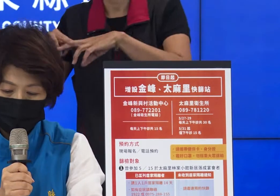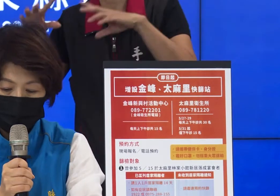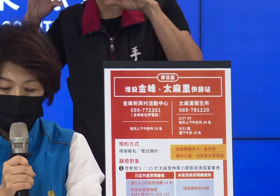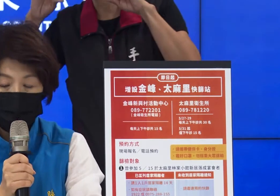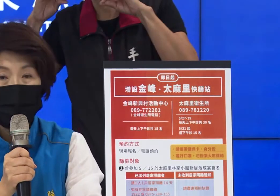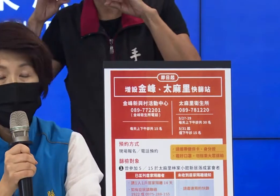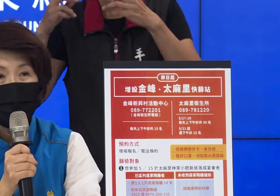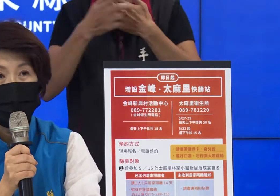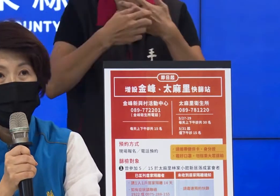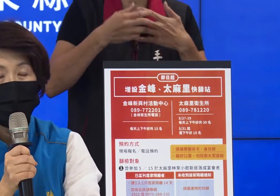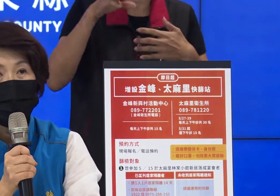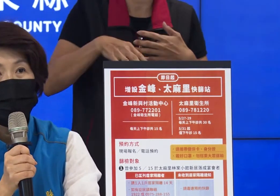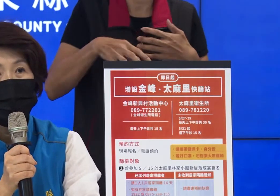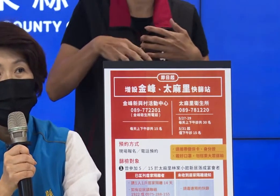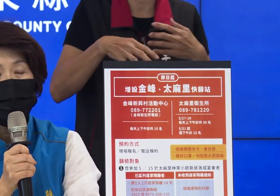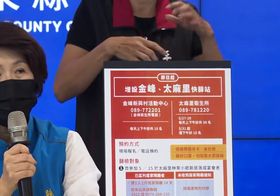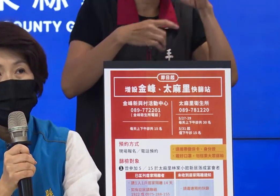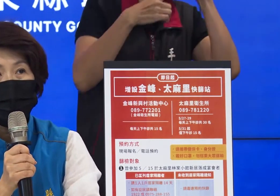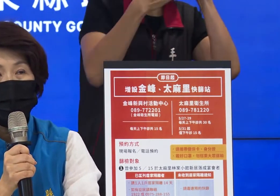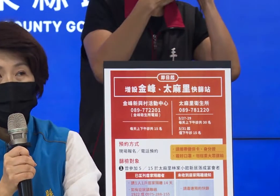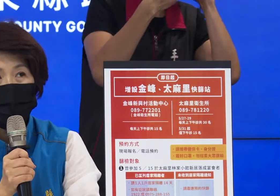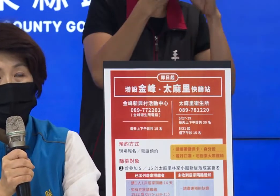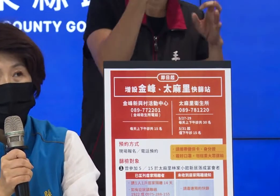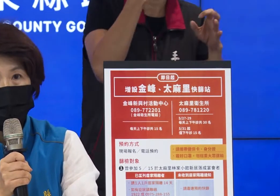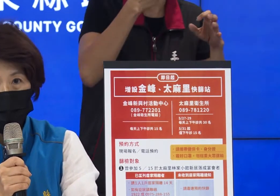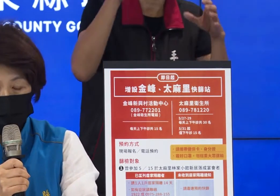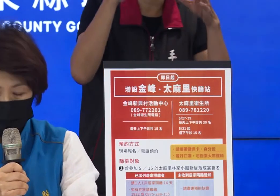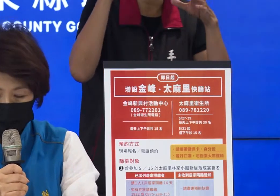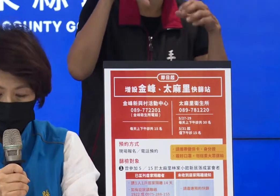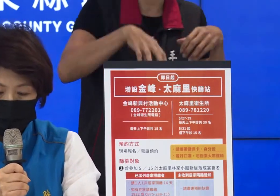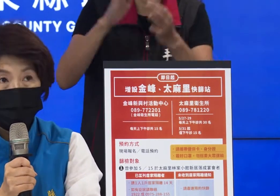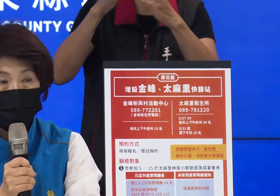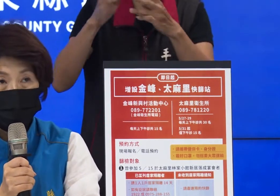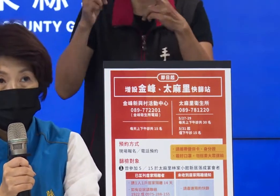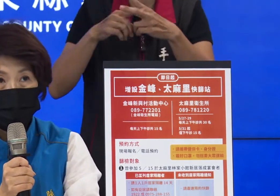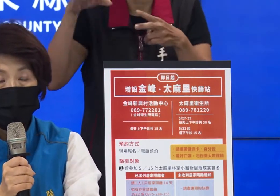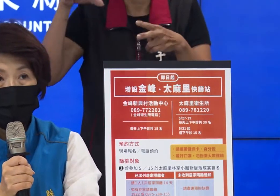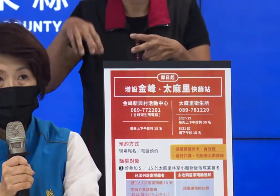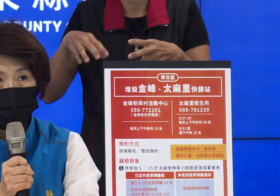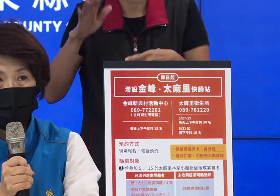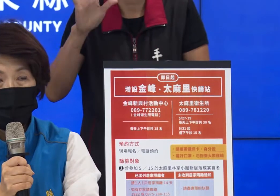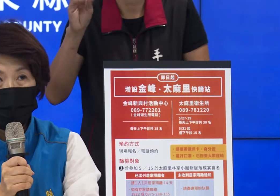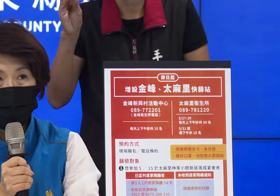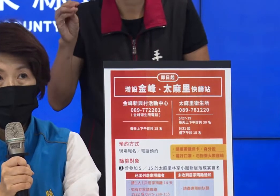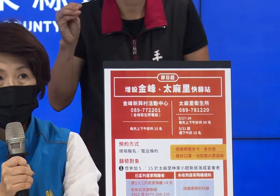的社区快筛站率先启用，